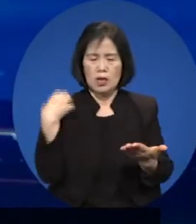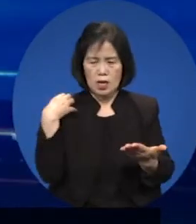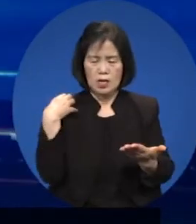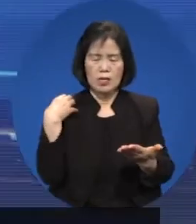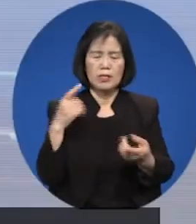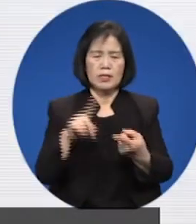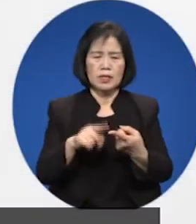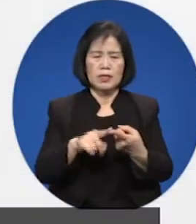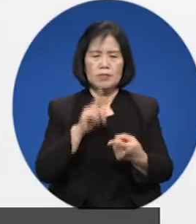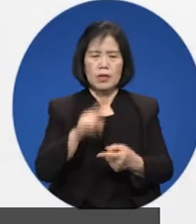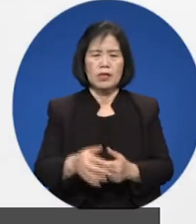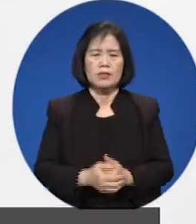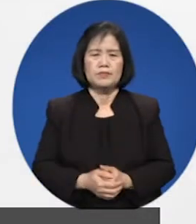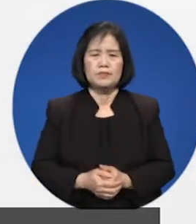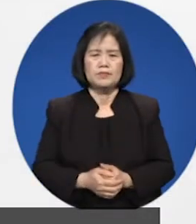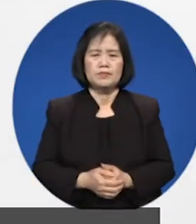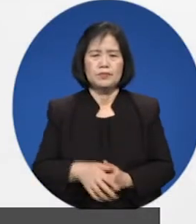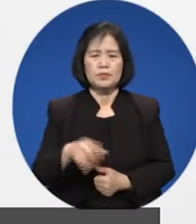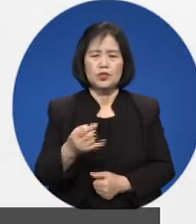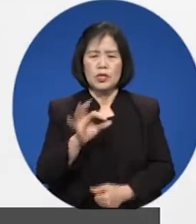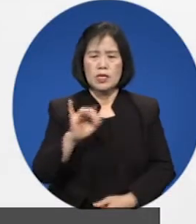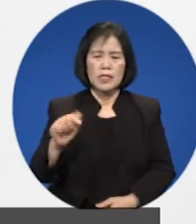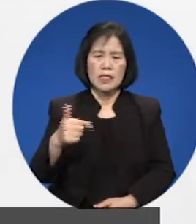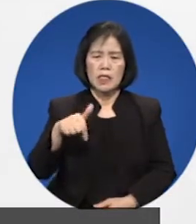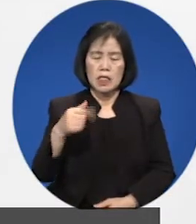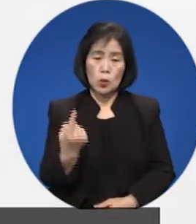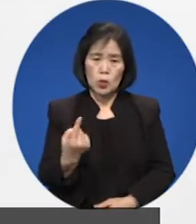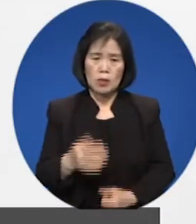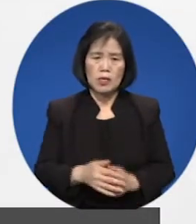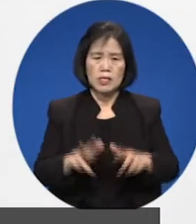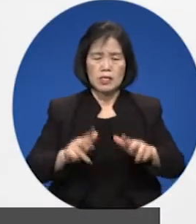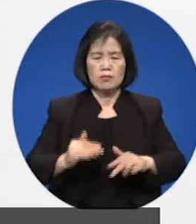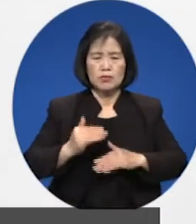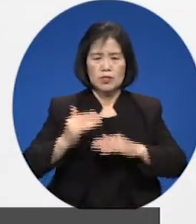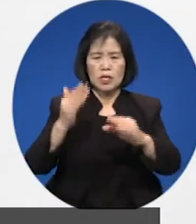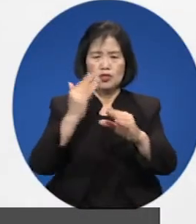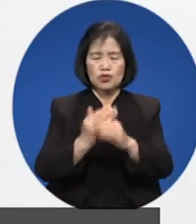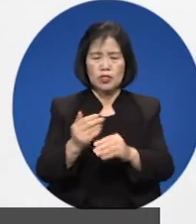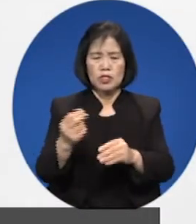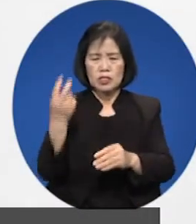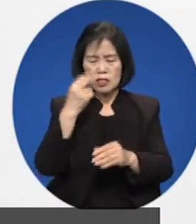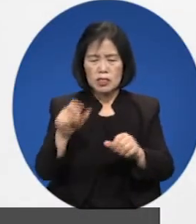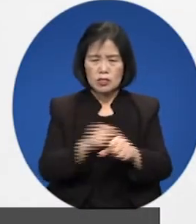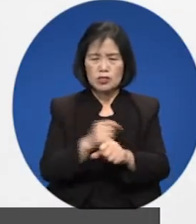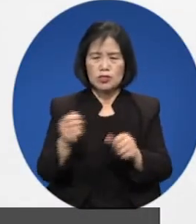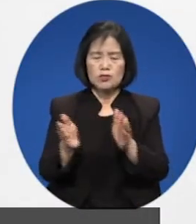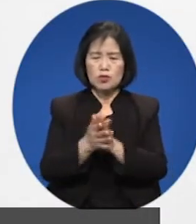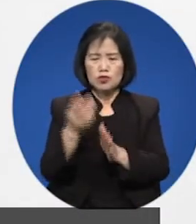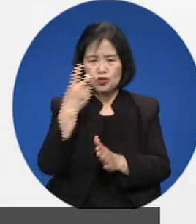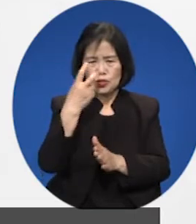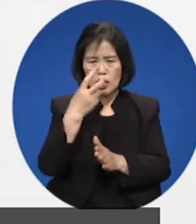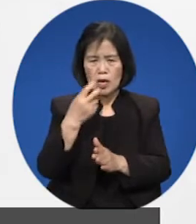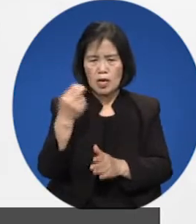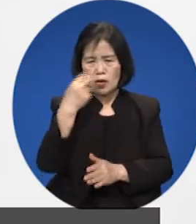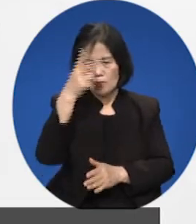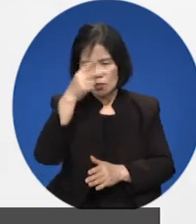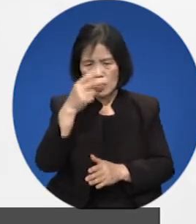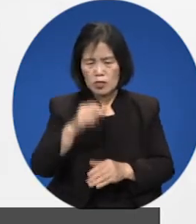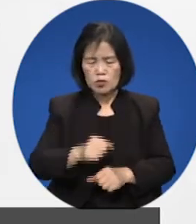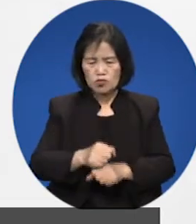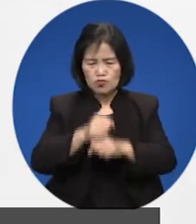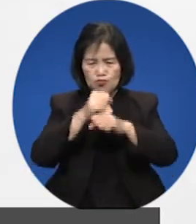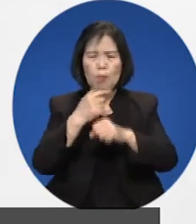있었는데요 최인호 민주당 수석대변인 2 현재 진행중인 특수본 수사에 검찰이 그동안 축적해온 수사